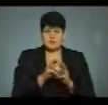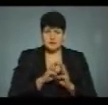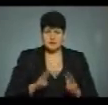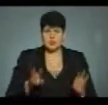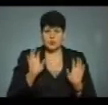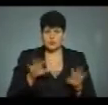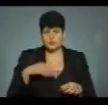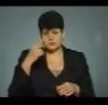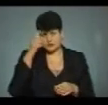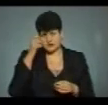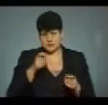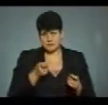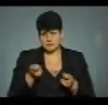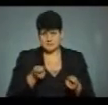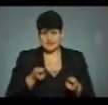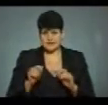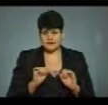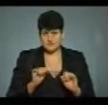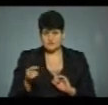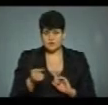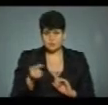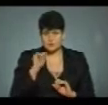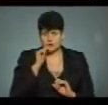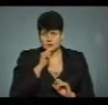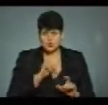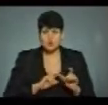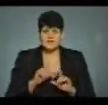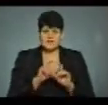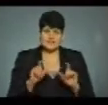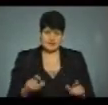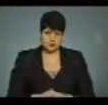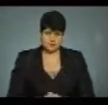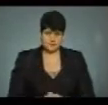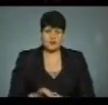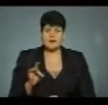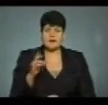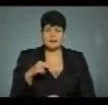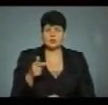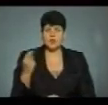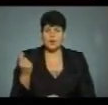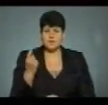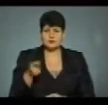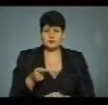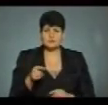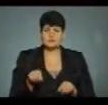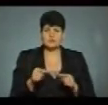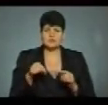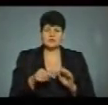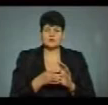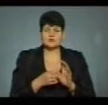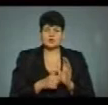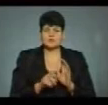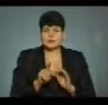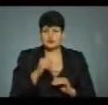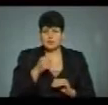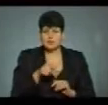голові облдержадміністрації та керівництву Тернопільського економічного університету. Радгосп «Тернопільський» заснований у 1961